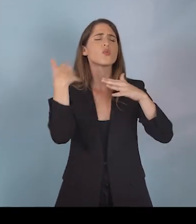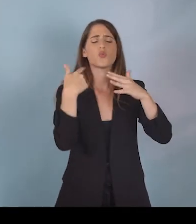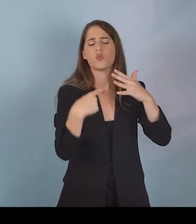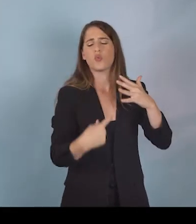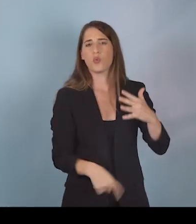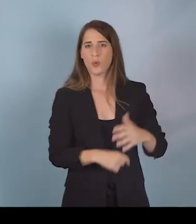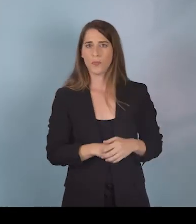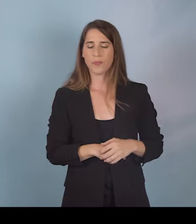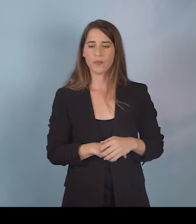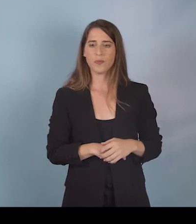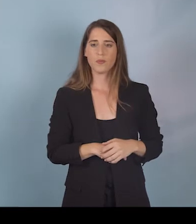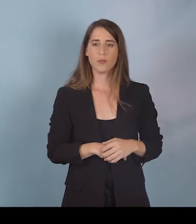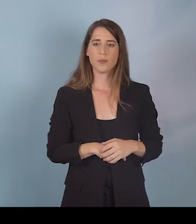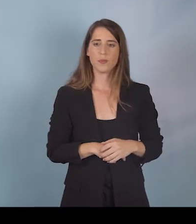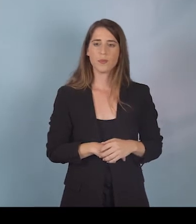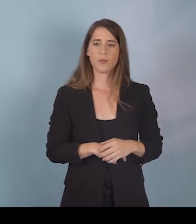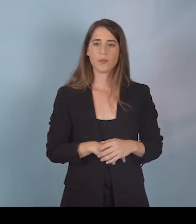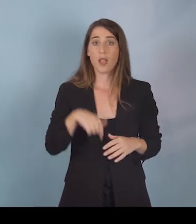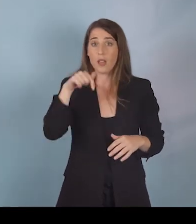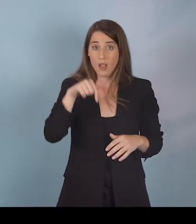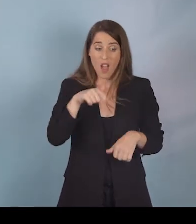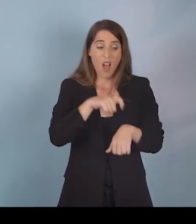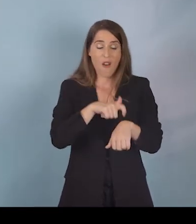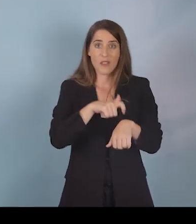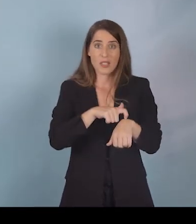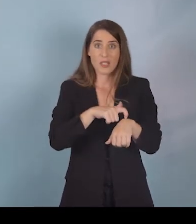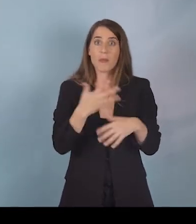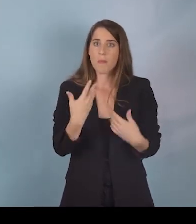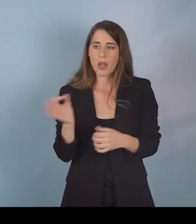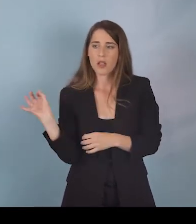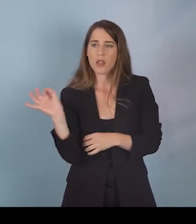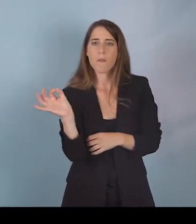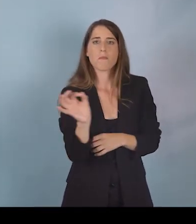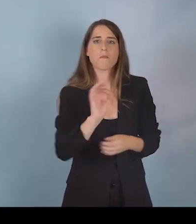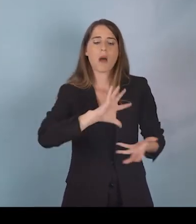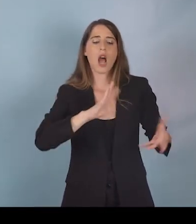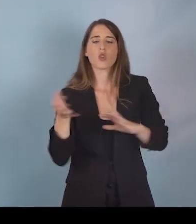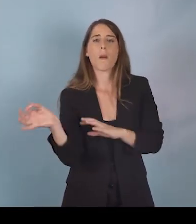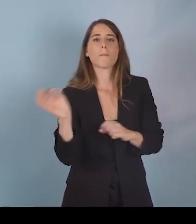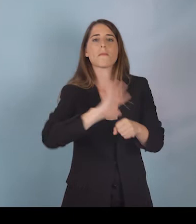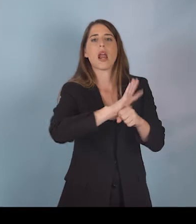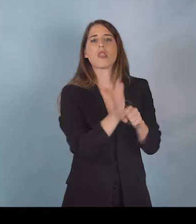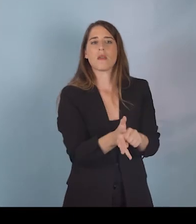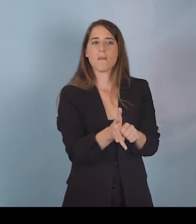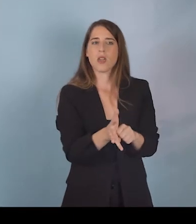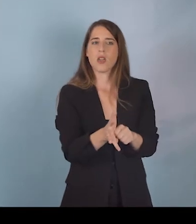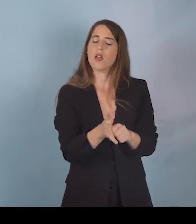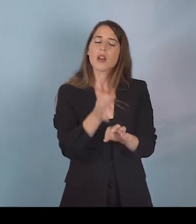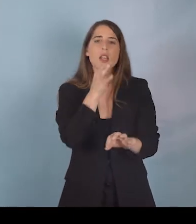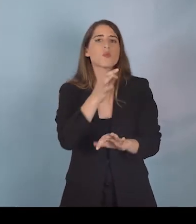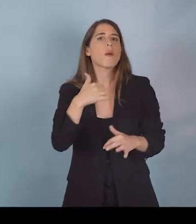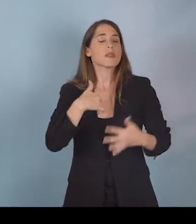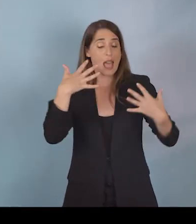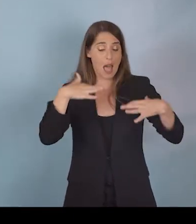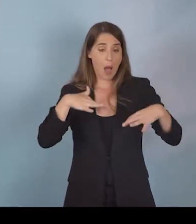Μια και βρισκόμαστε μέσα στην πανδημία του COVID-19, θα ήθελα να σας πω, να σας αναφέρω κάποιες δράσεις που κάναμε από την έναρξη